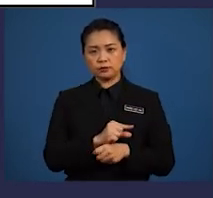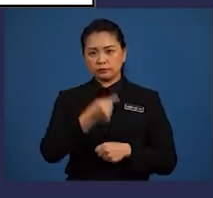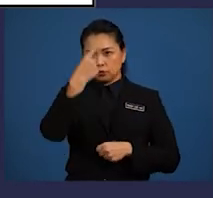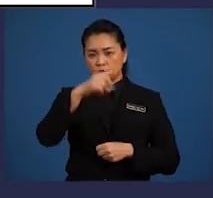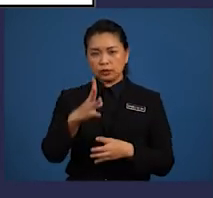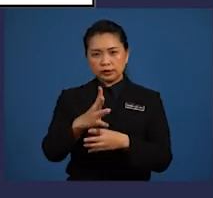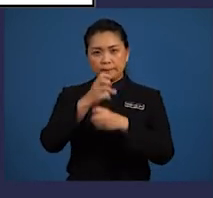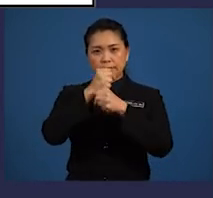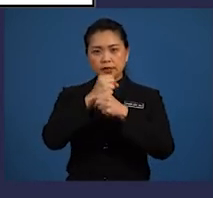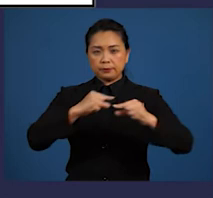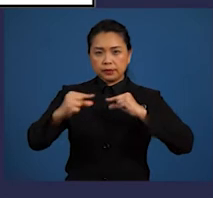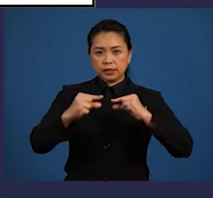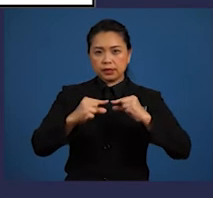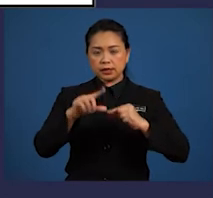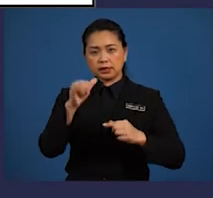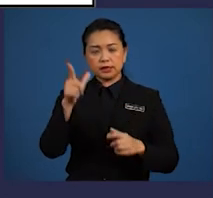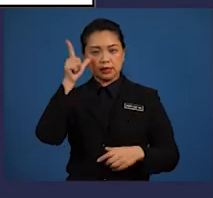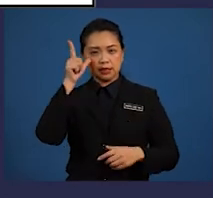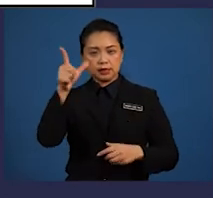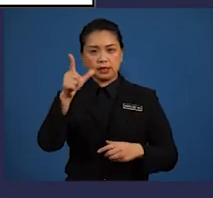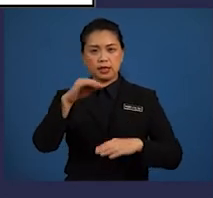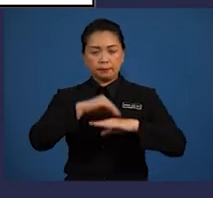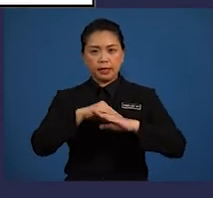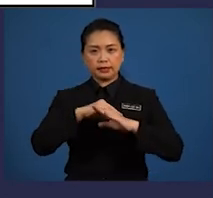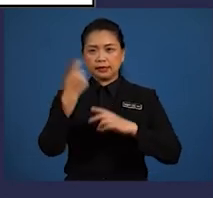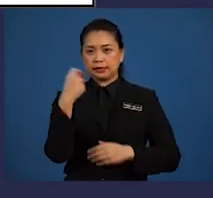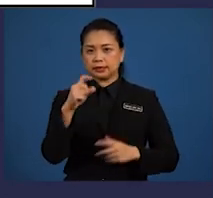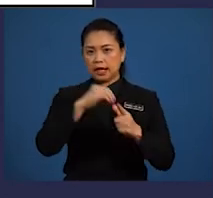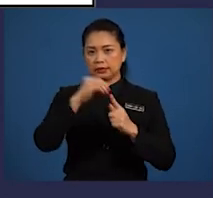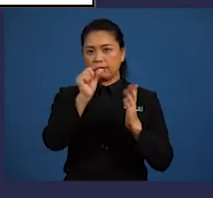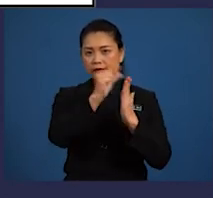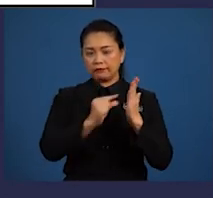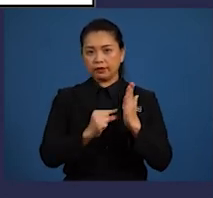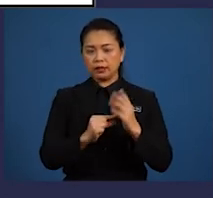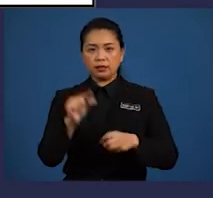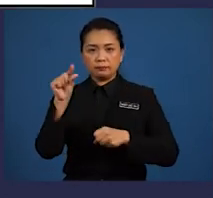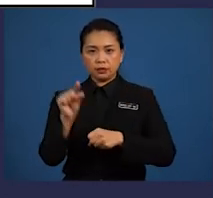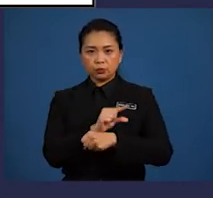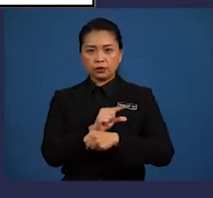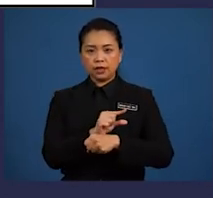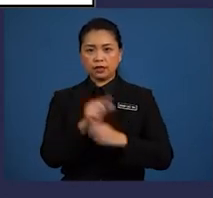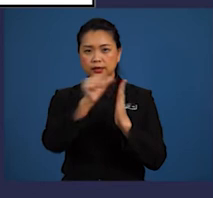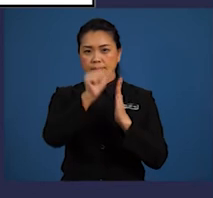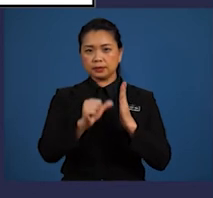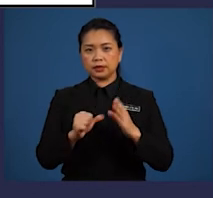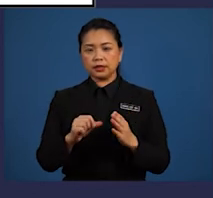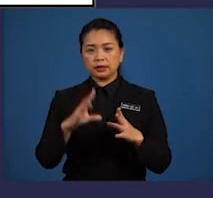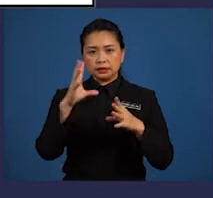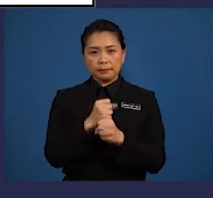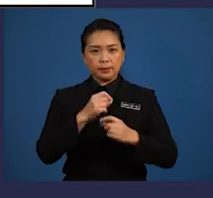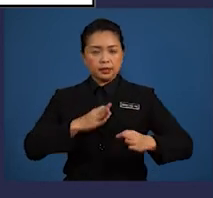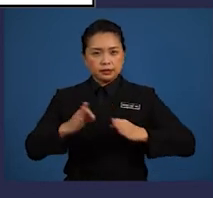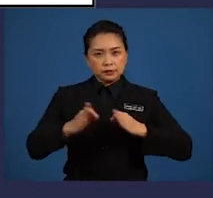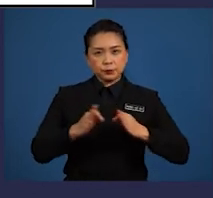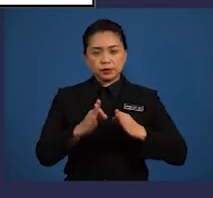untuk mendapatkan pergerakan yang di-hack pada teks atau grafik penggunaan Edi mengemasi dapat